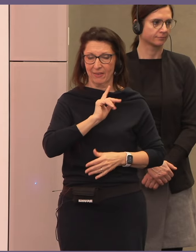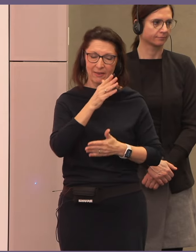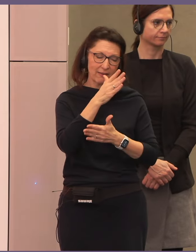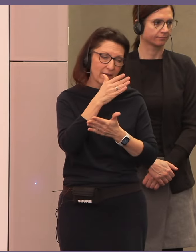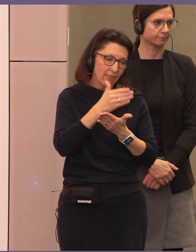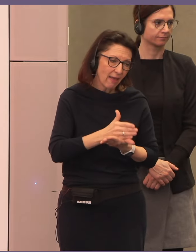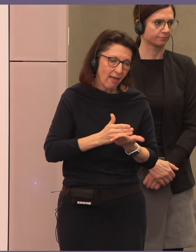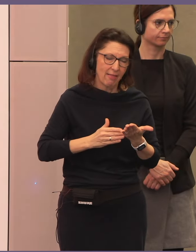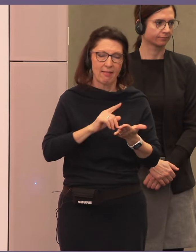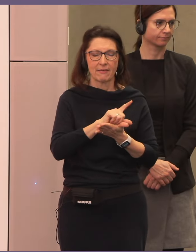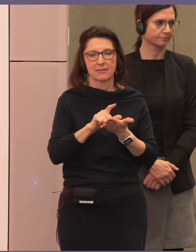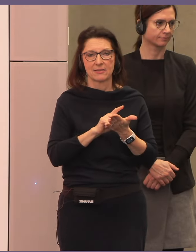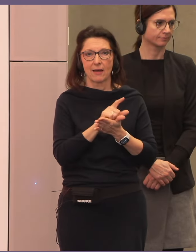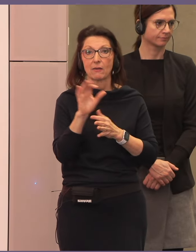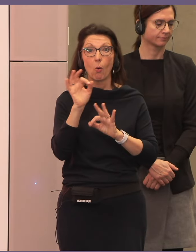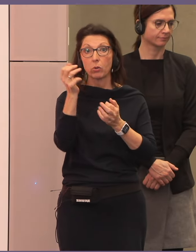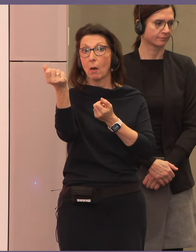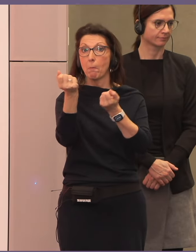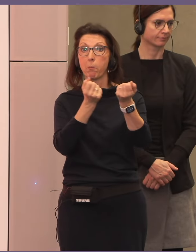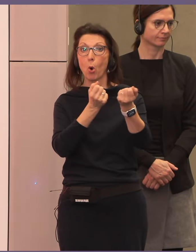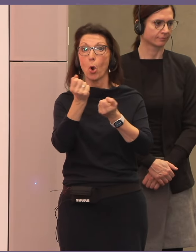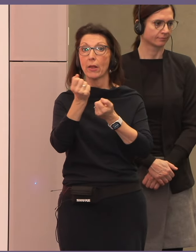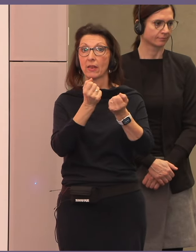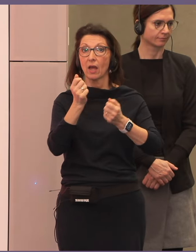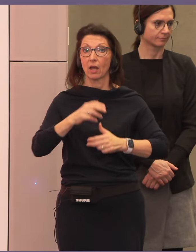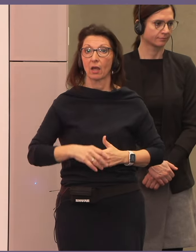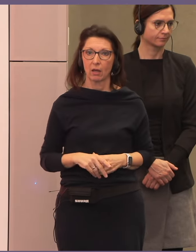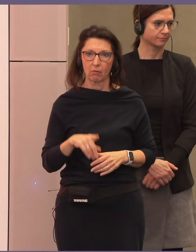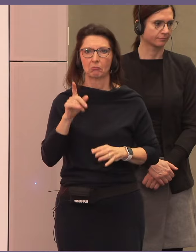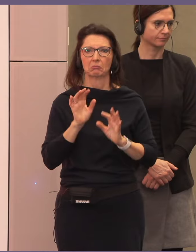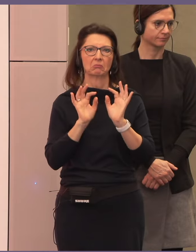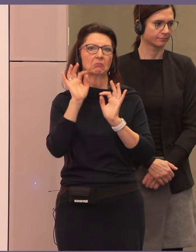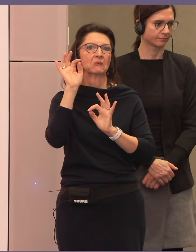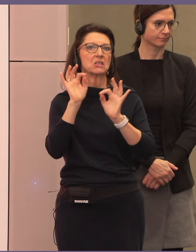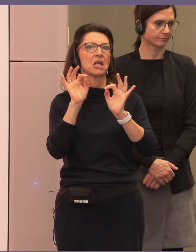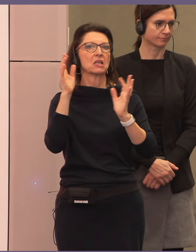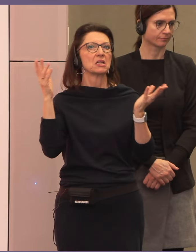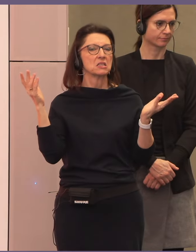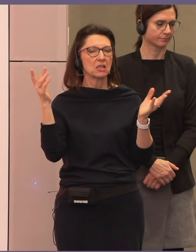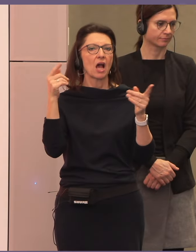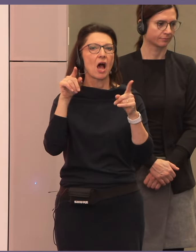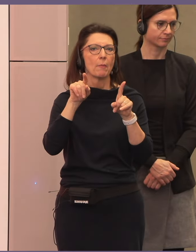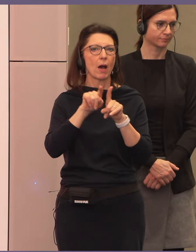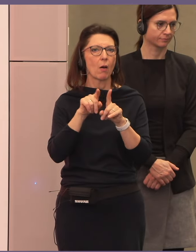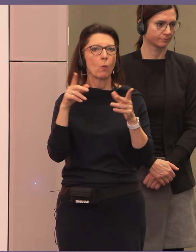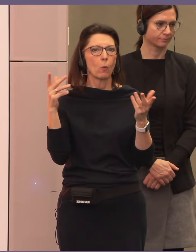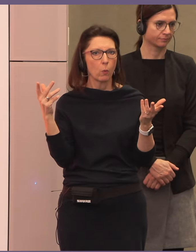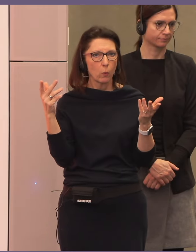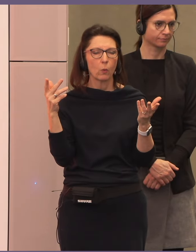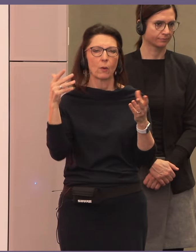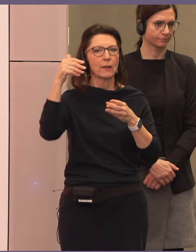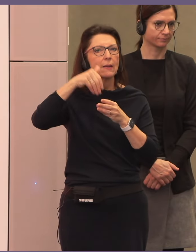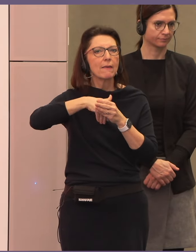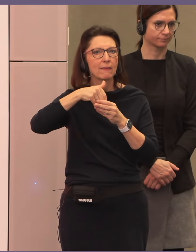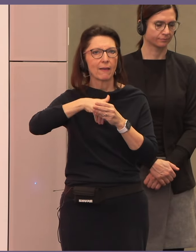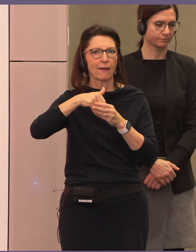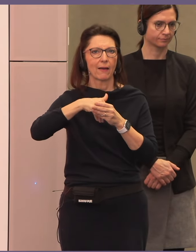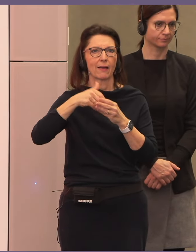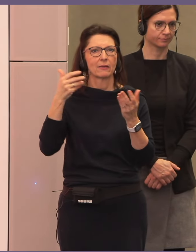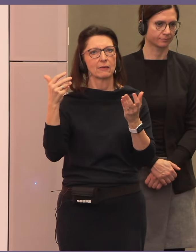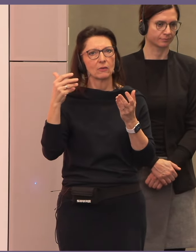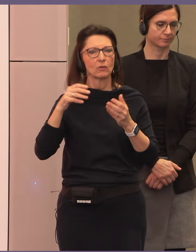konzentrieren oder in der Politik, wo sie deskriptiv, also statistisch, als auch substanziell, also inhaltlich